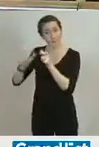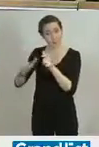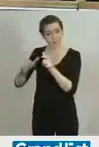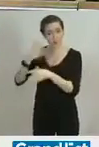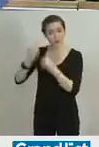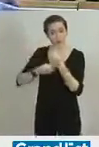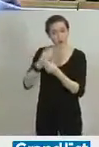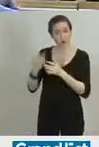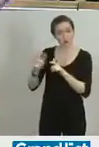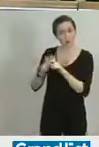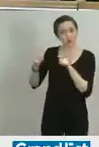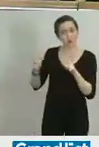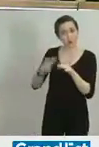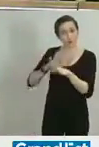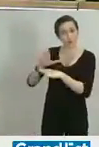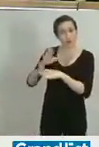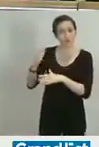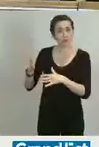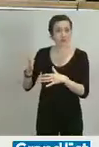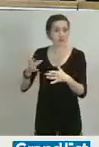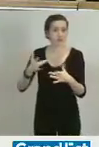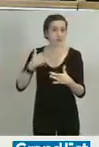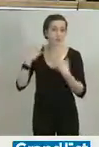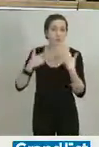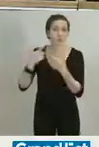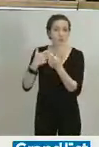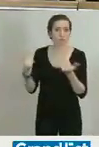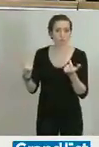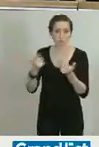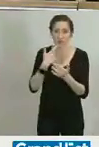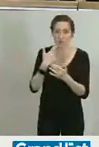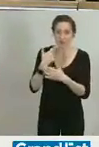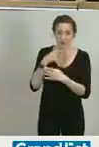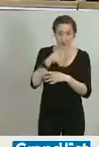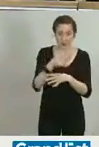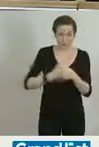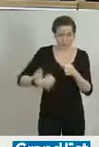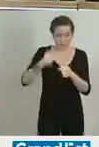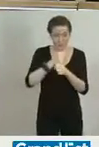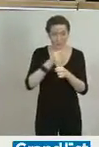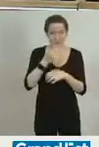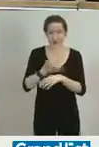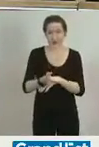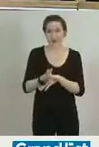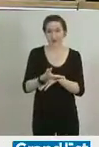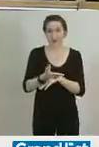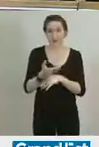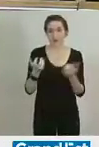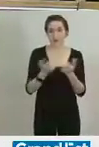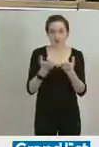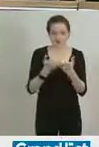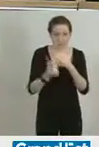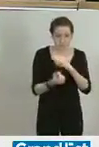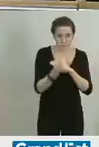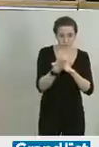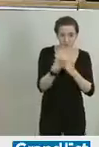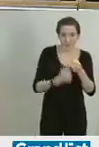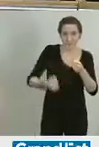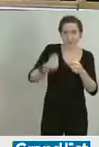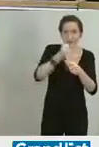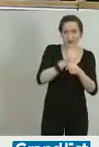tant à partir de, si je puis dire, à leur naissance, c'est-à-dire c'est bien l'objectif de l'émergence, de la création, puis